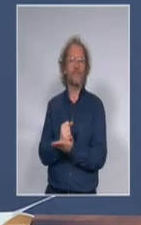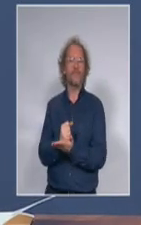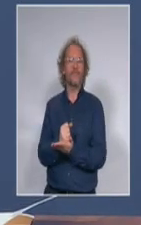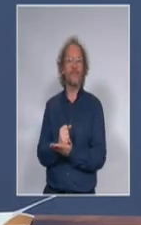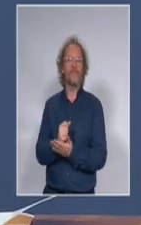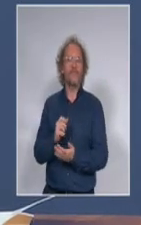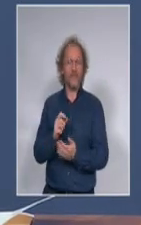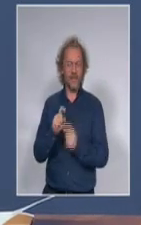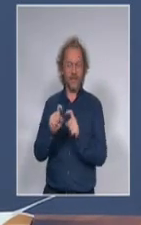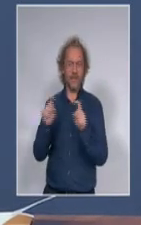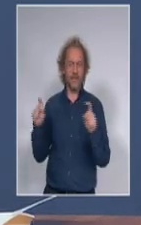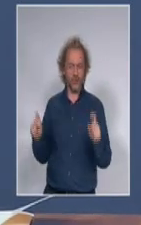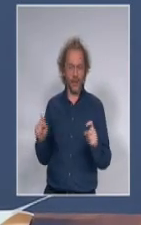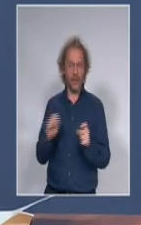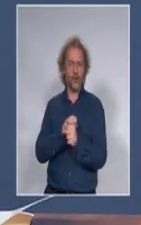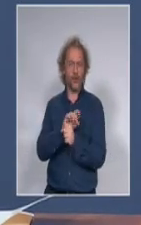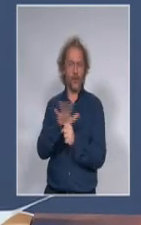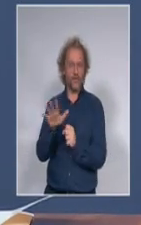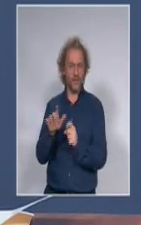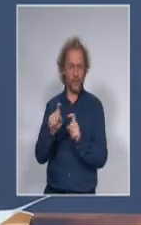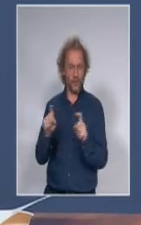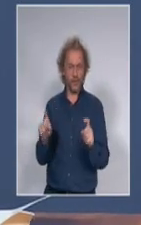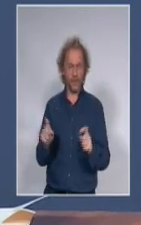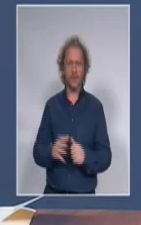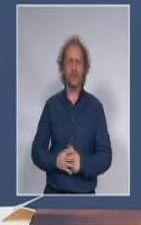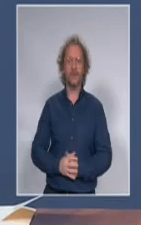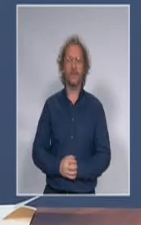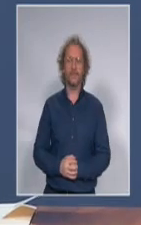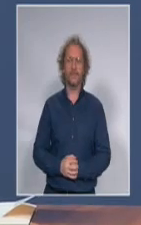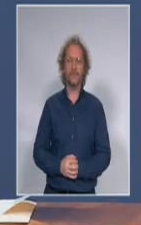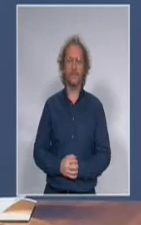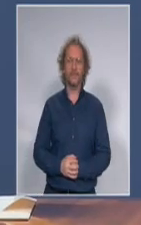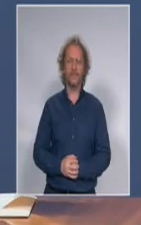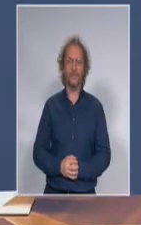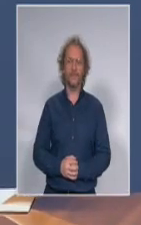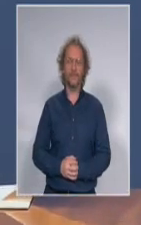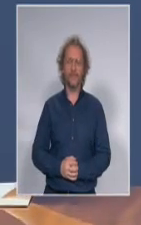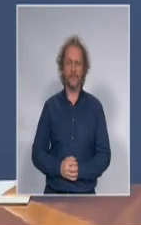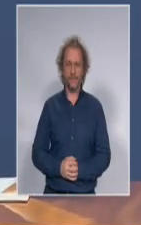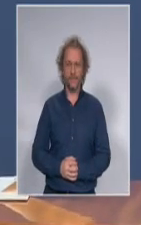zarazom koronavirusa, dakle prešli smo tu